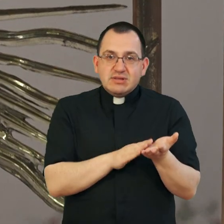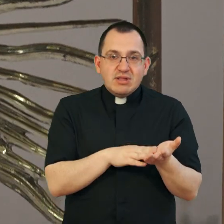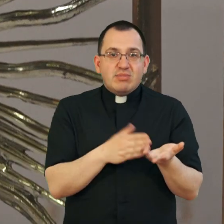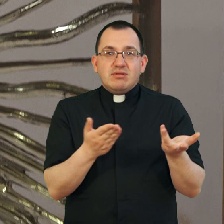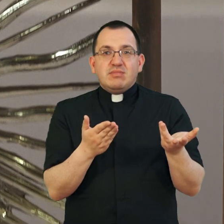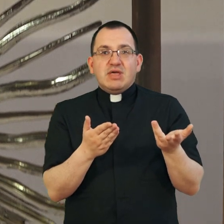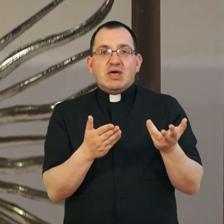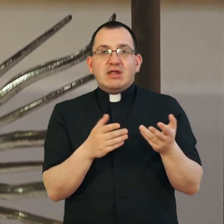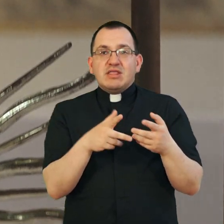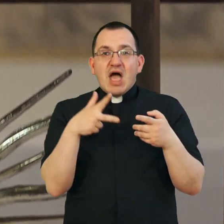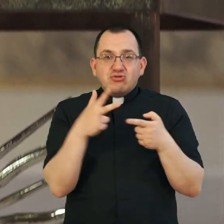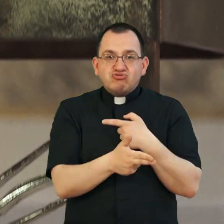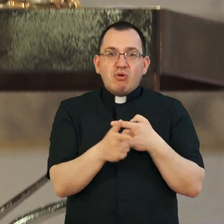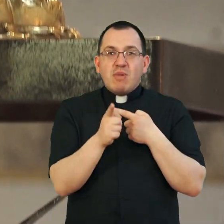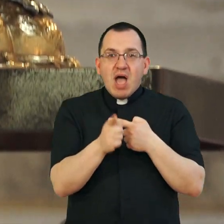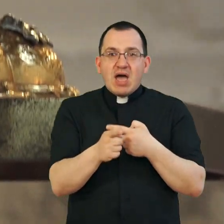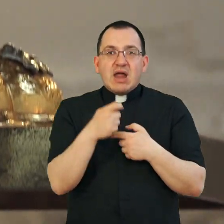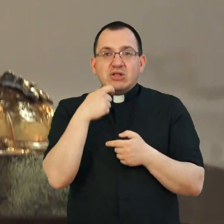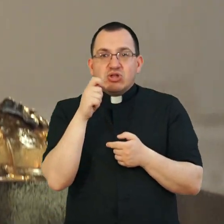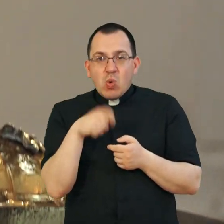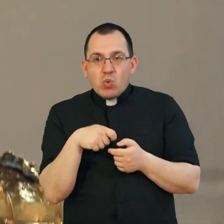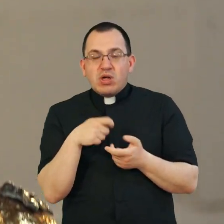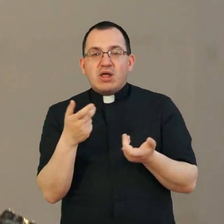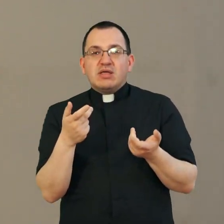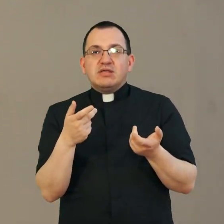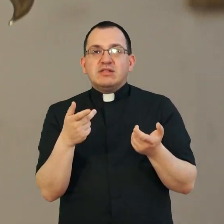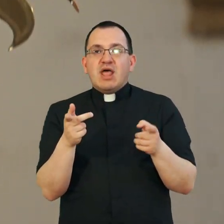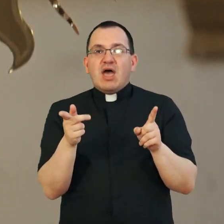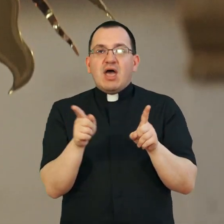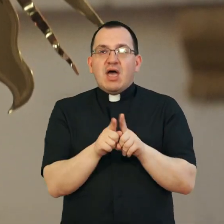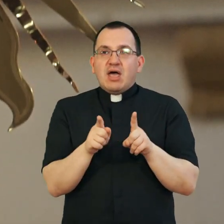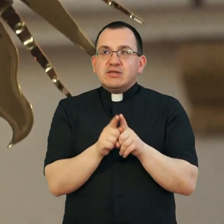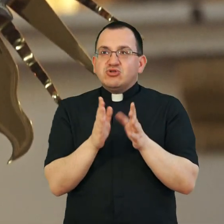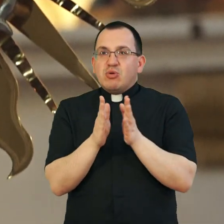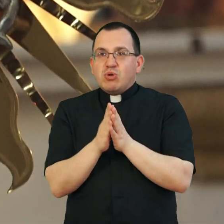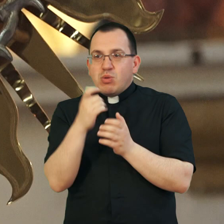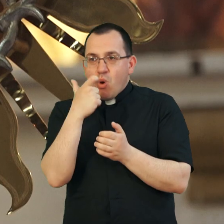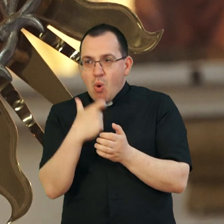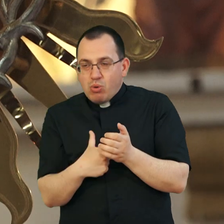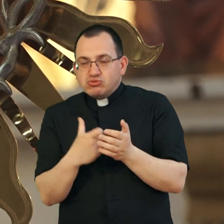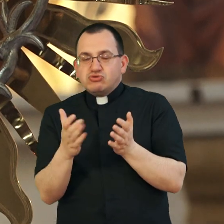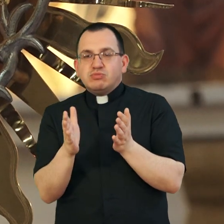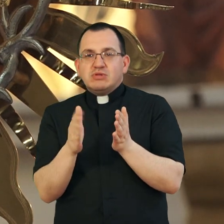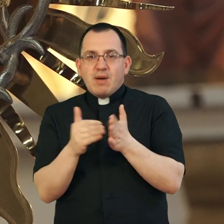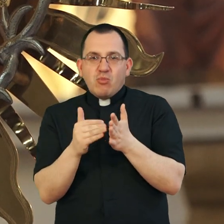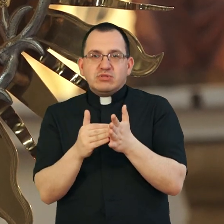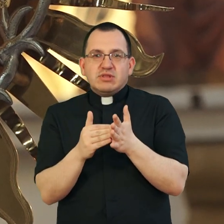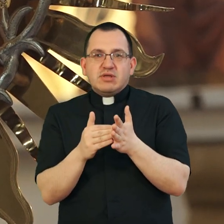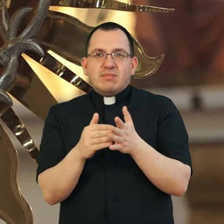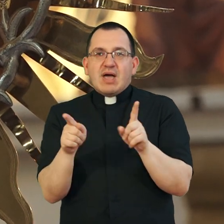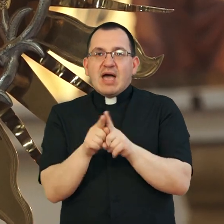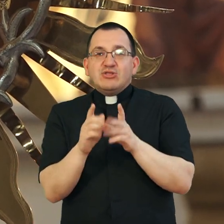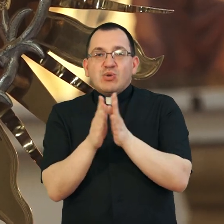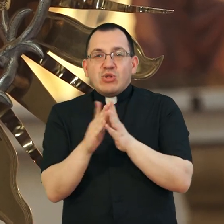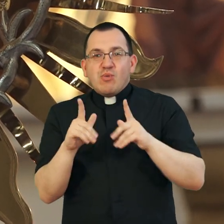za prestanak rata u Ukrajini, u Rusiji, do toga da molimo za one osobne nakane molitelja, pogotovo evo, molimo za život,